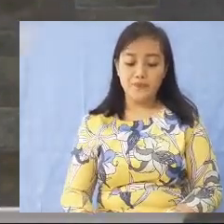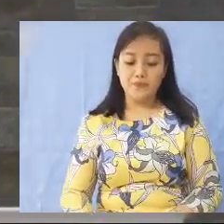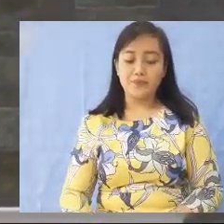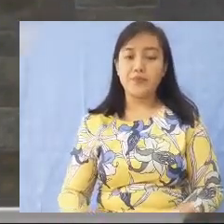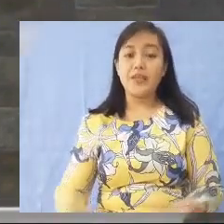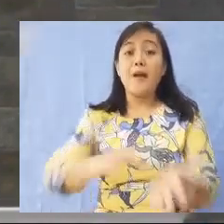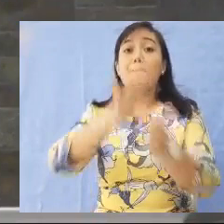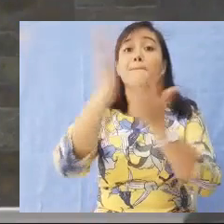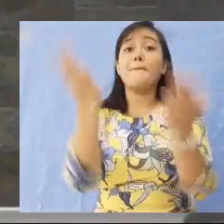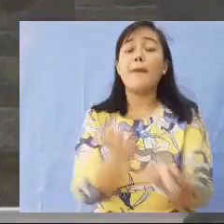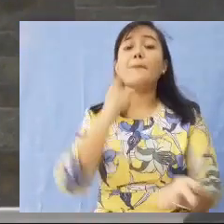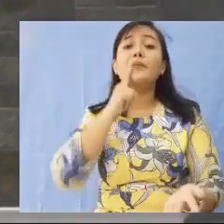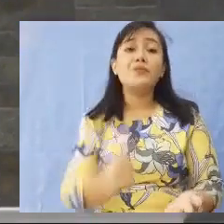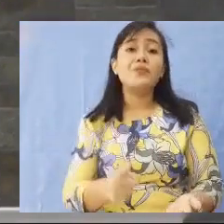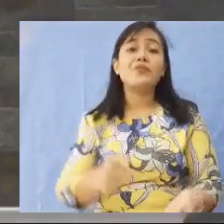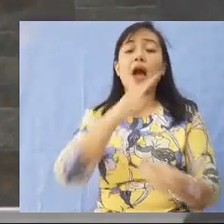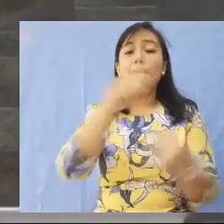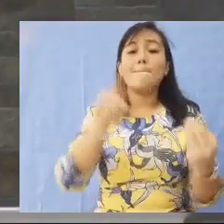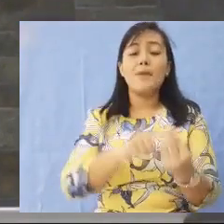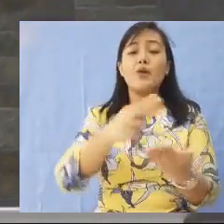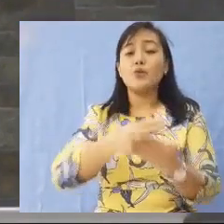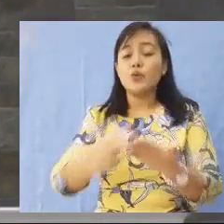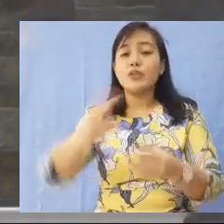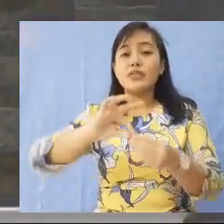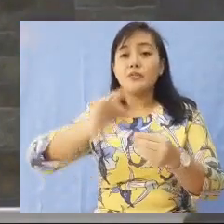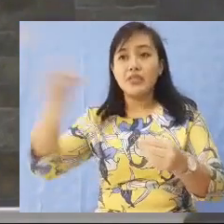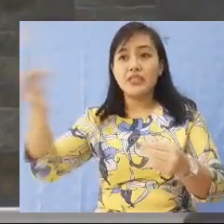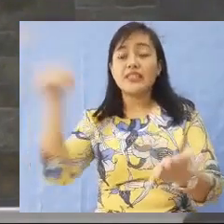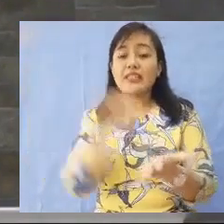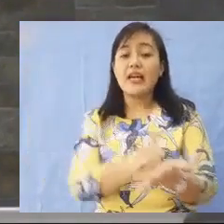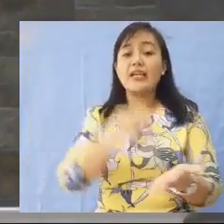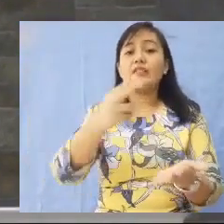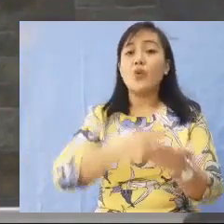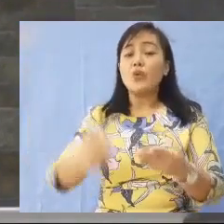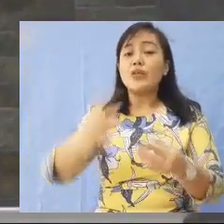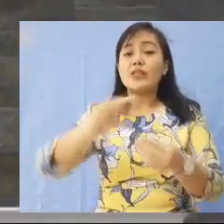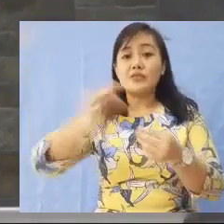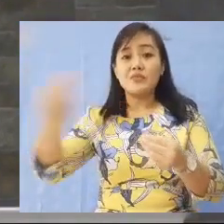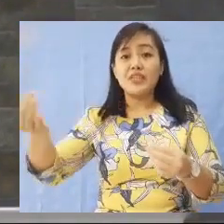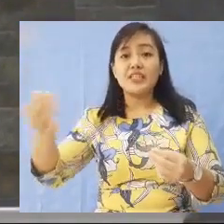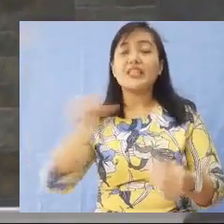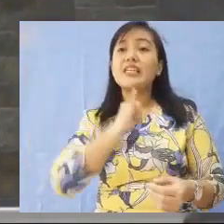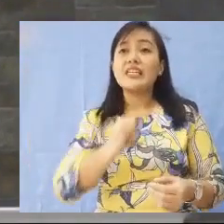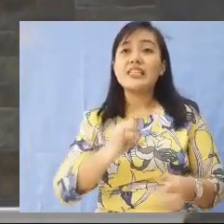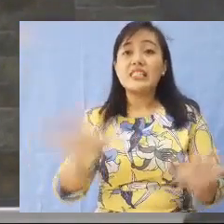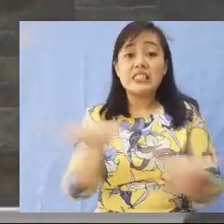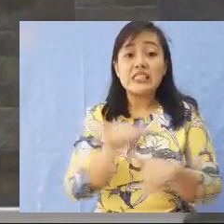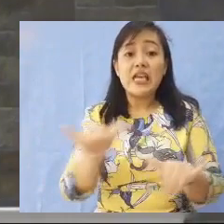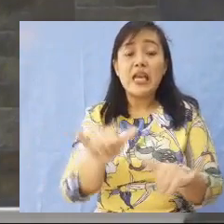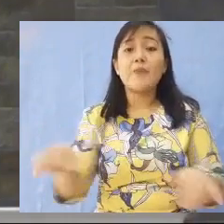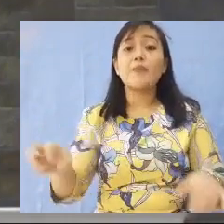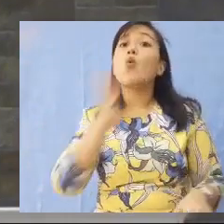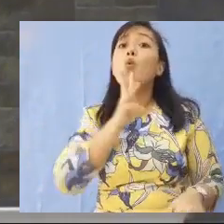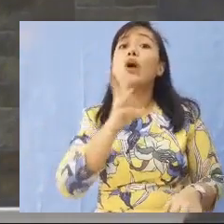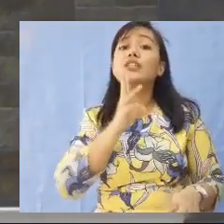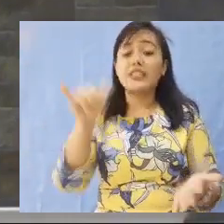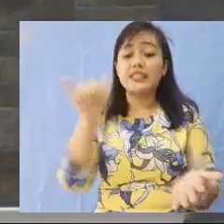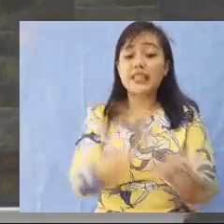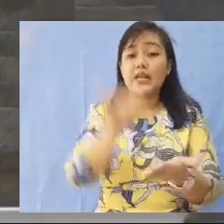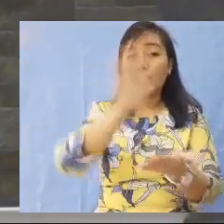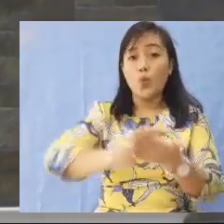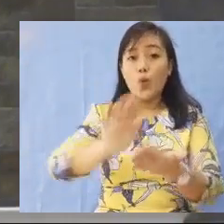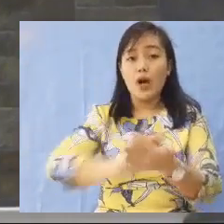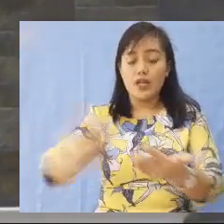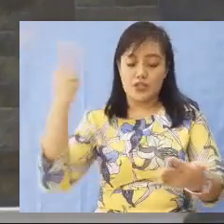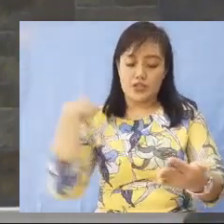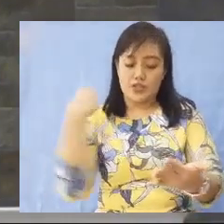ay nagsasabi about the Holy Spirit that the Holy Spirit is like a water that washed us. Tignan